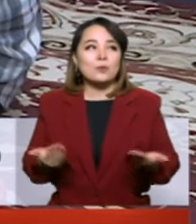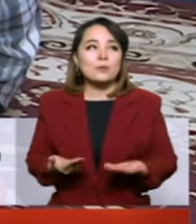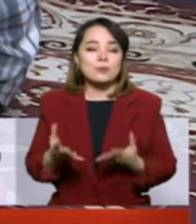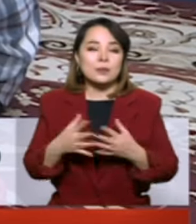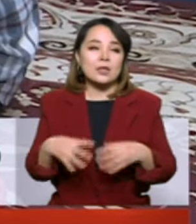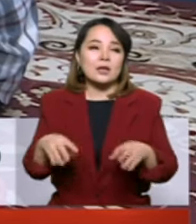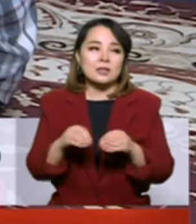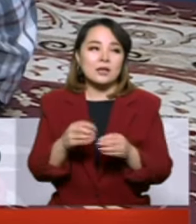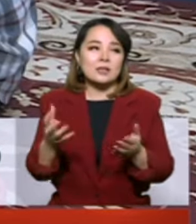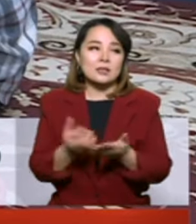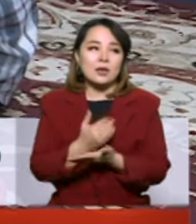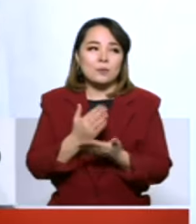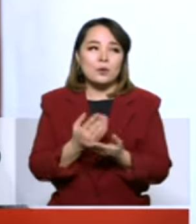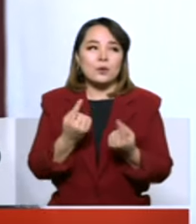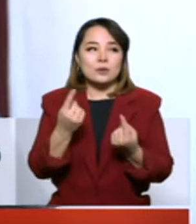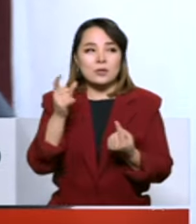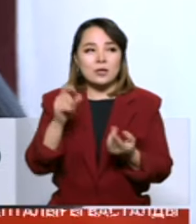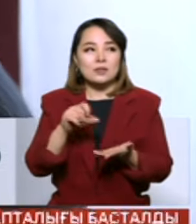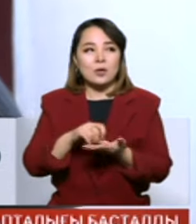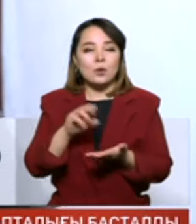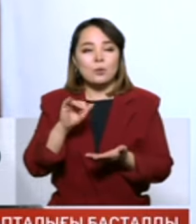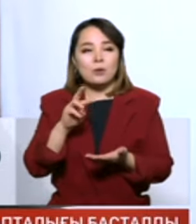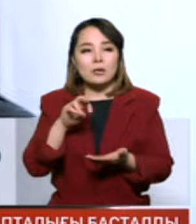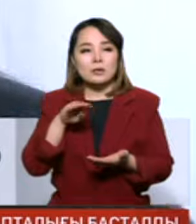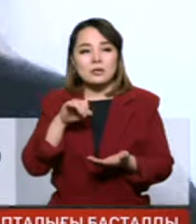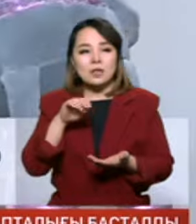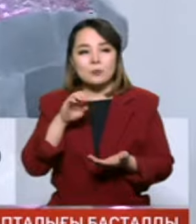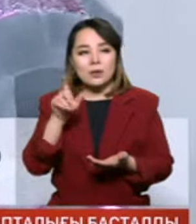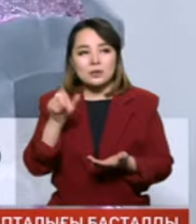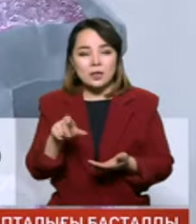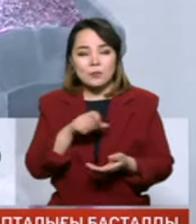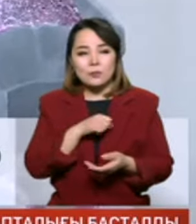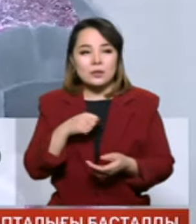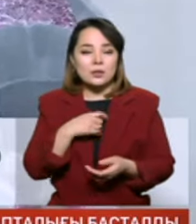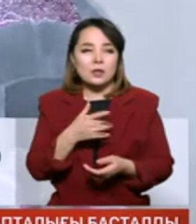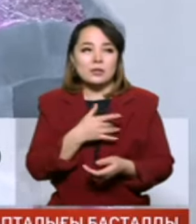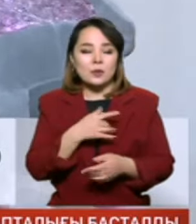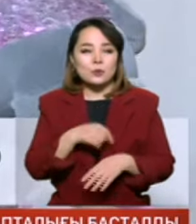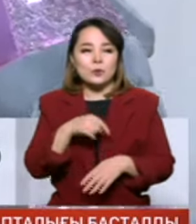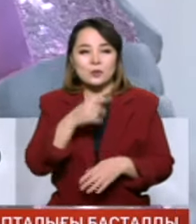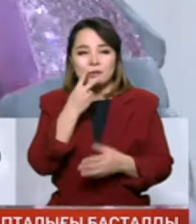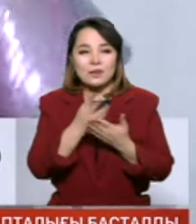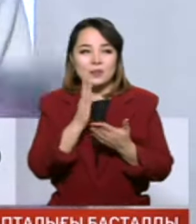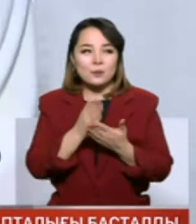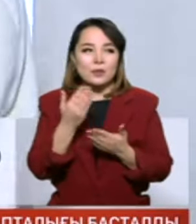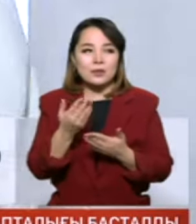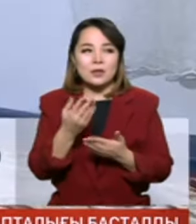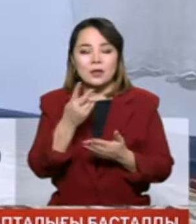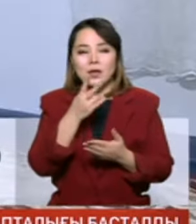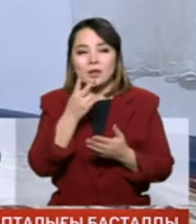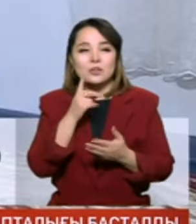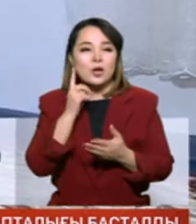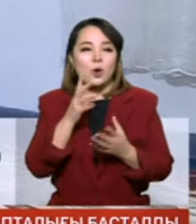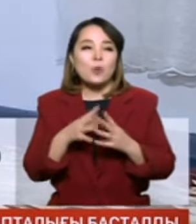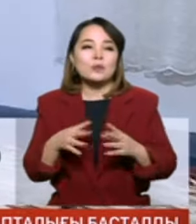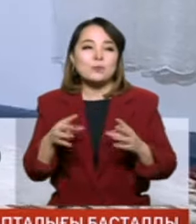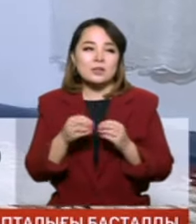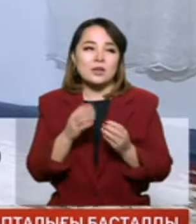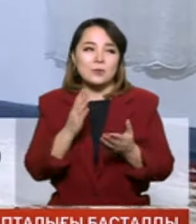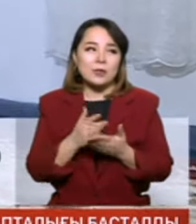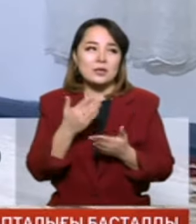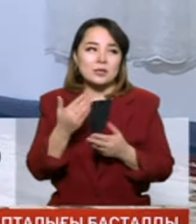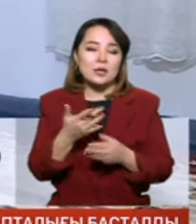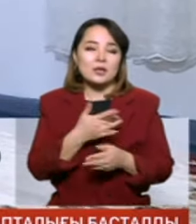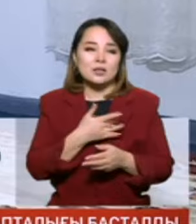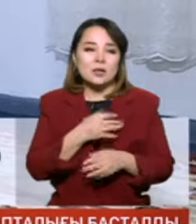серігін өнерден тапқан ұлы тұлға марқұм Құман Тастанбековтың ішкі түйсігі алдамады. Көп ұзамай екі жас отбасын құрды. Қазір